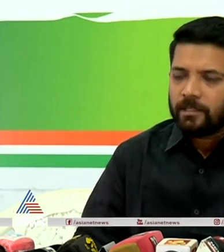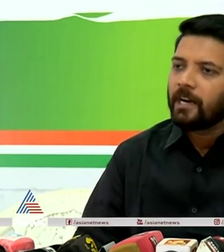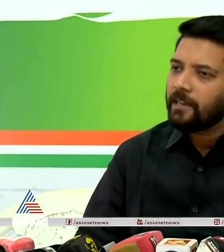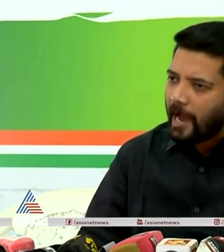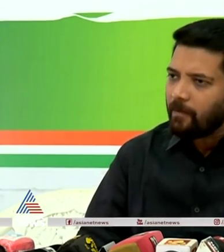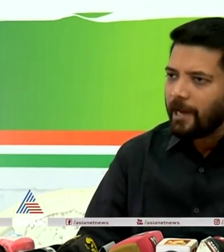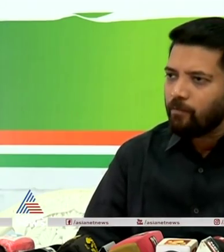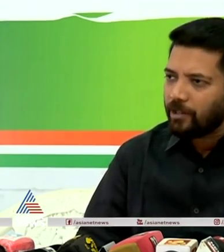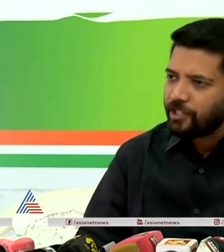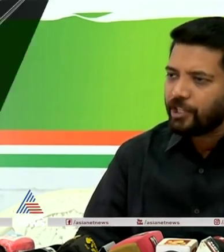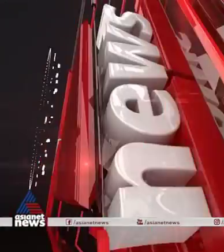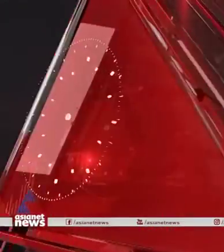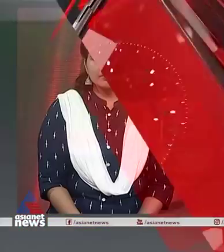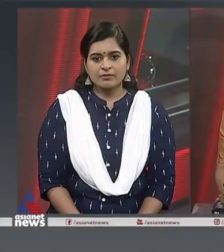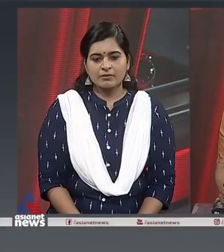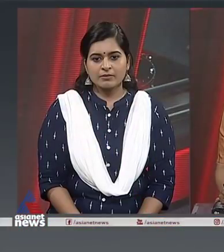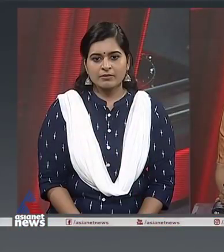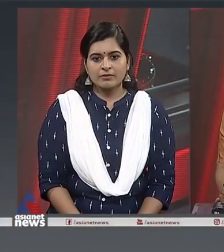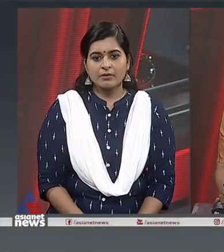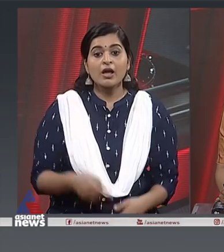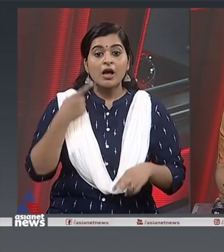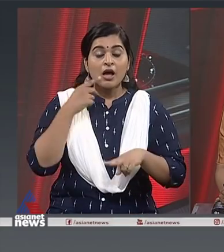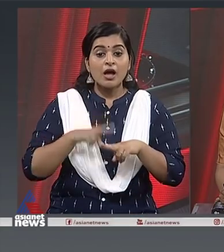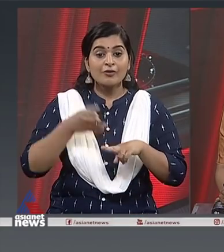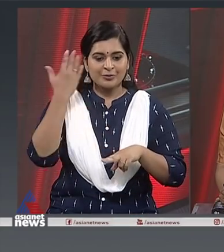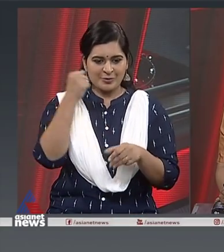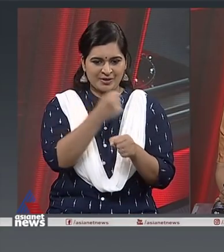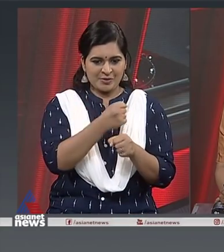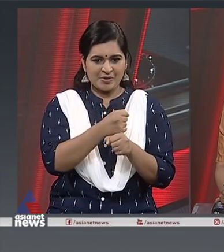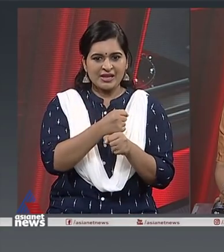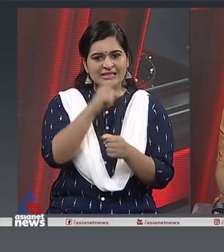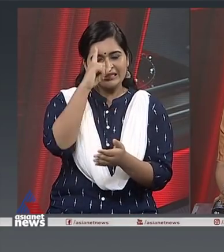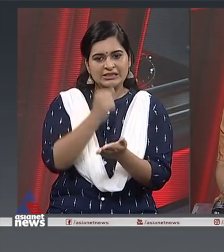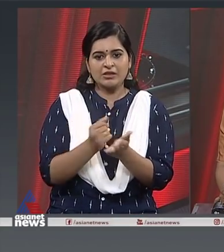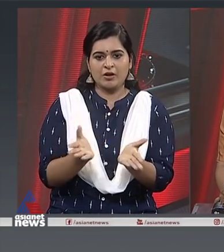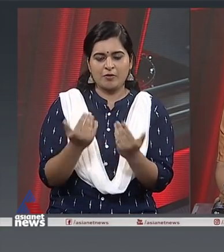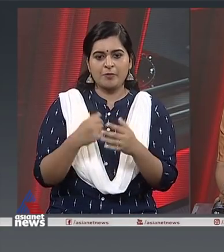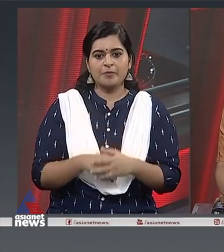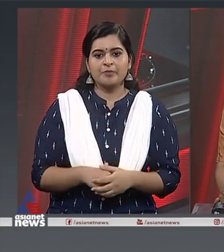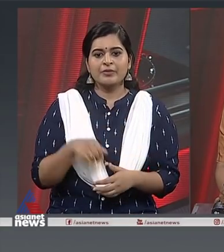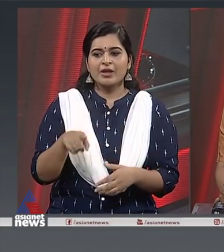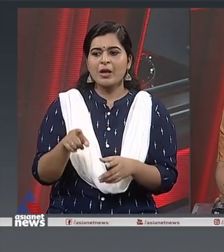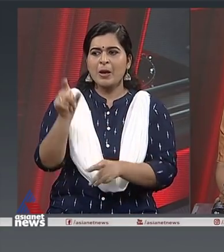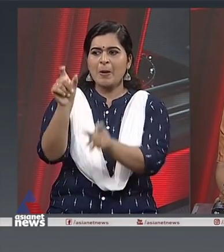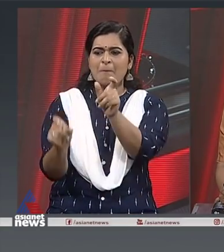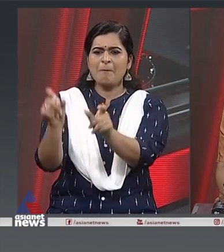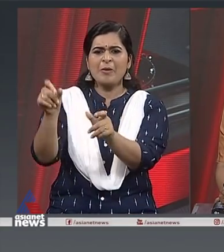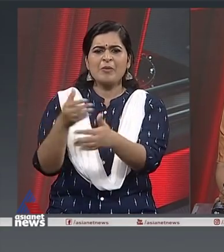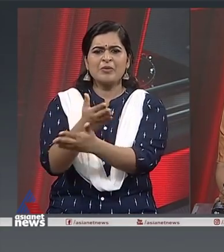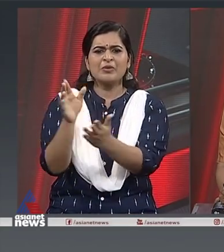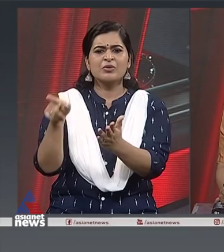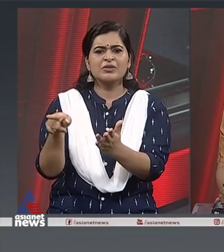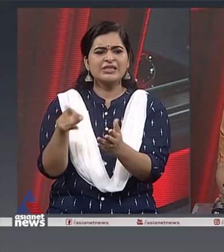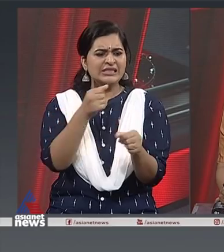നേരത്തെ തന്നെ സർക്കാർ ഈ തീരുമാനം എടുക്കേണ്ടതായിരുന്നു എന്നാണ് ഷാഫി പറമ്പിൽ ഇപ്പോൾ മാധ്യമങ്ങളോട് പറയുന്നത്. സമരങ്ങളോട് കാണിക്കേണ്ട മര്യാദയൊന്നും സർക്കാർ